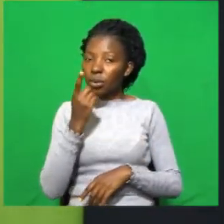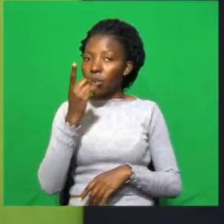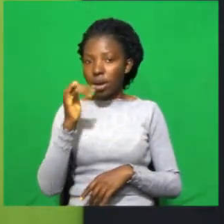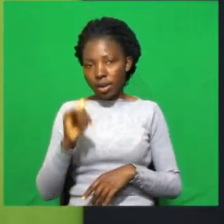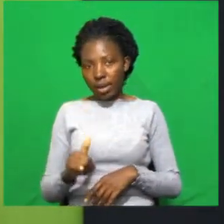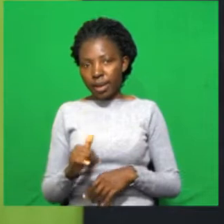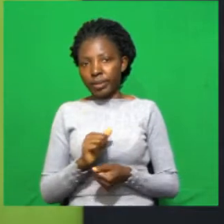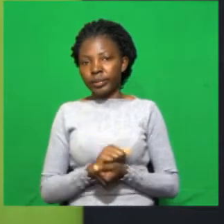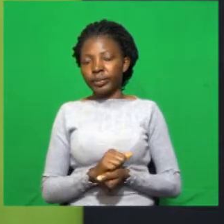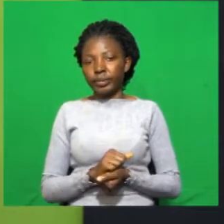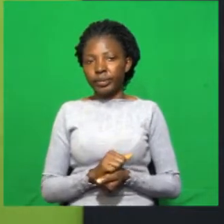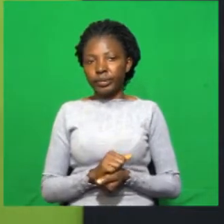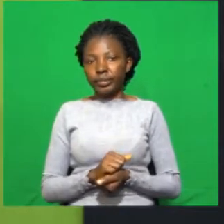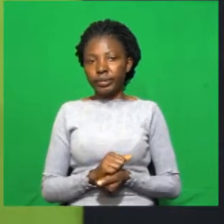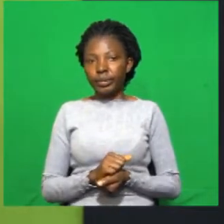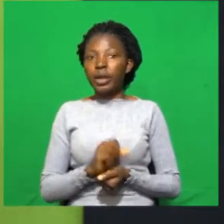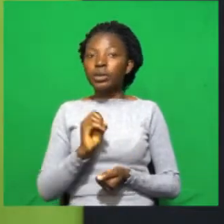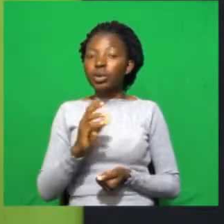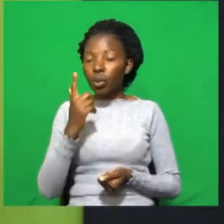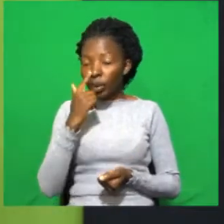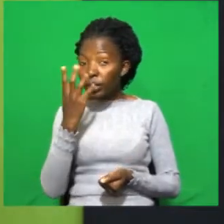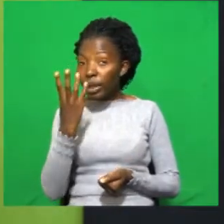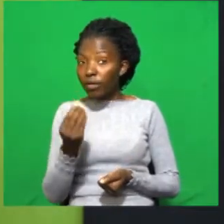chivateereri gore. Saka kana dziri